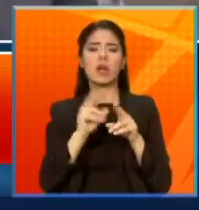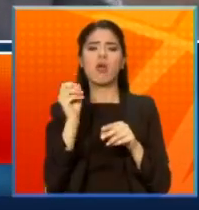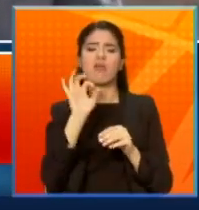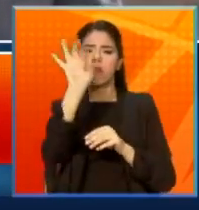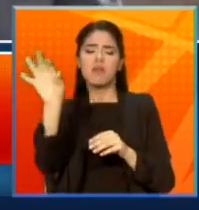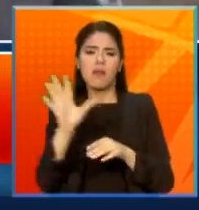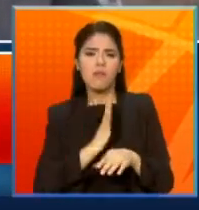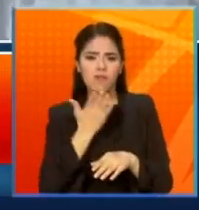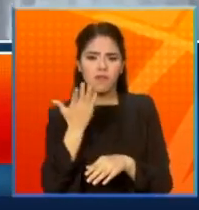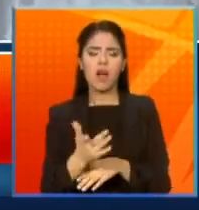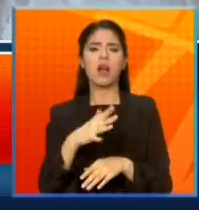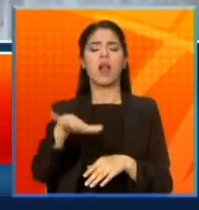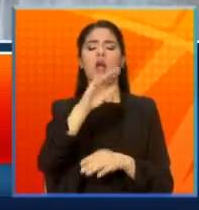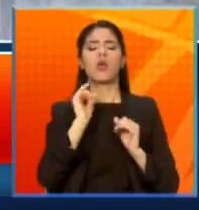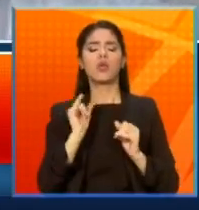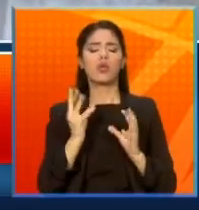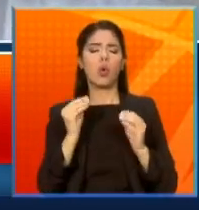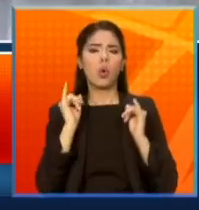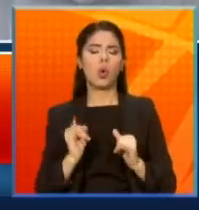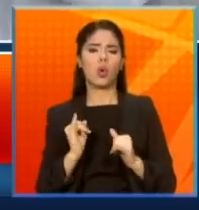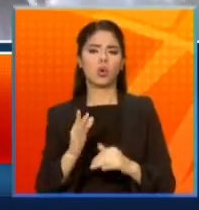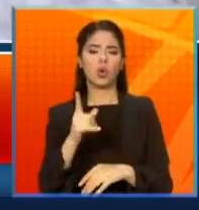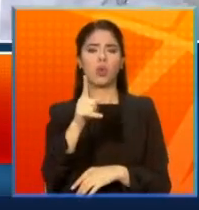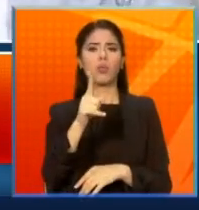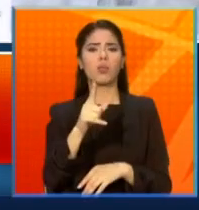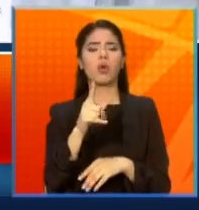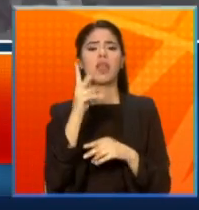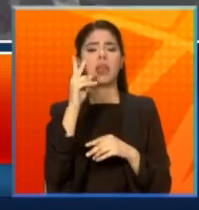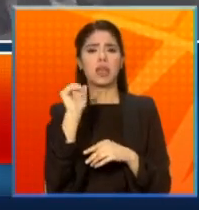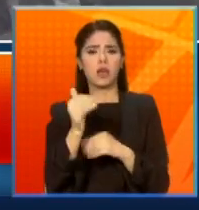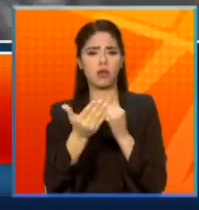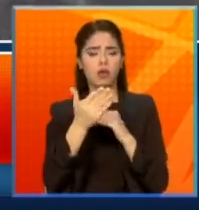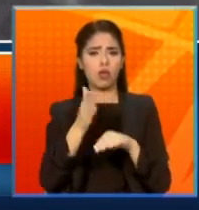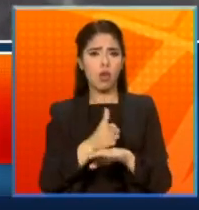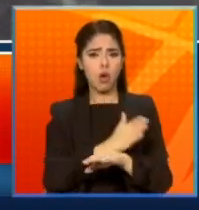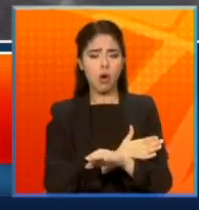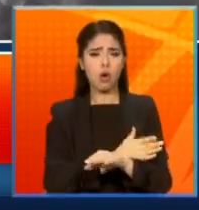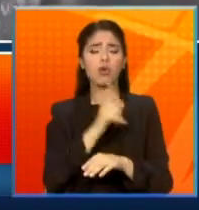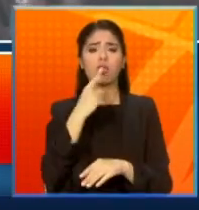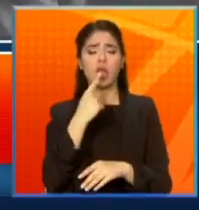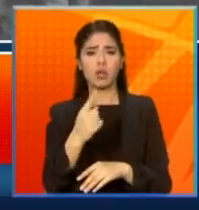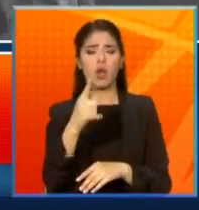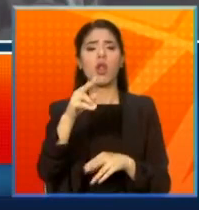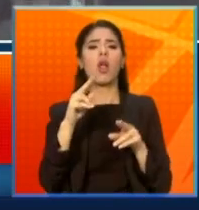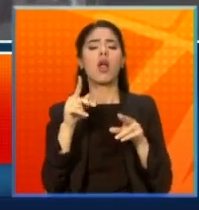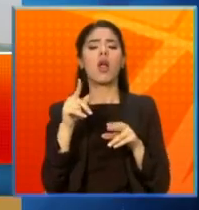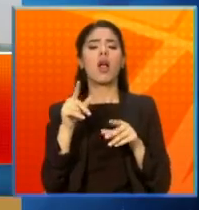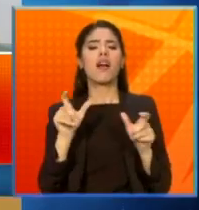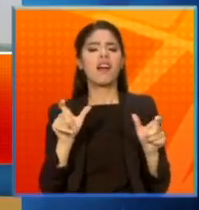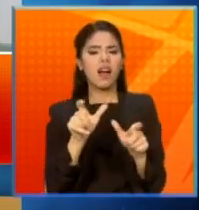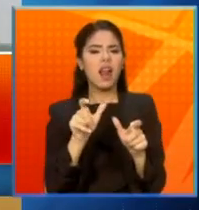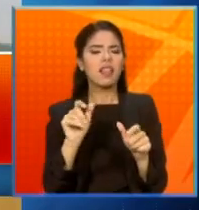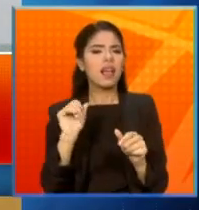vahim olduğunun bir göstergesi. Dünya kamuoyu Harirçi'yi iki gün önce yaptığı karantinanın gerekliliğine inanmıyoruz